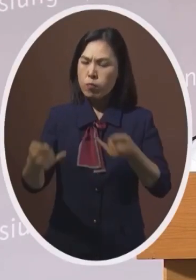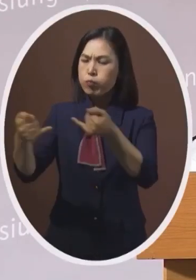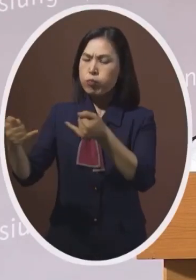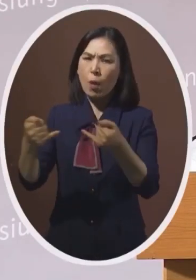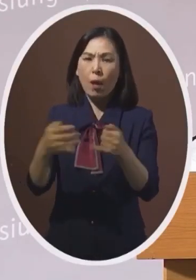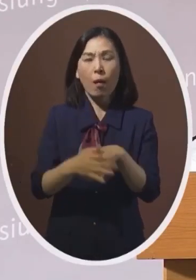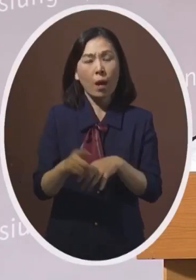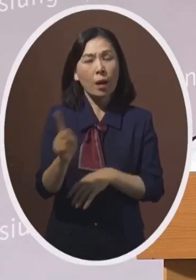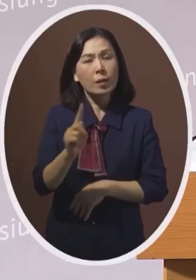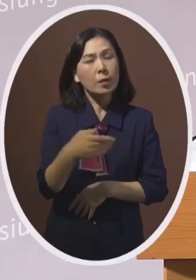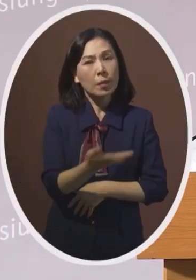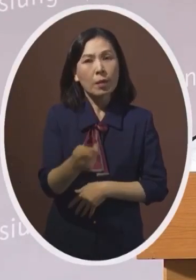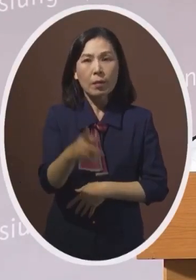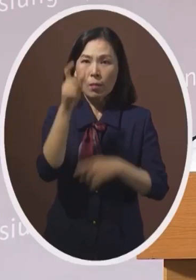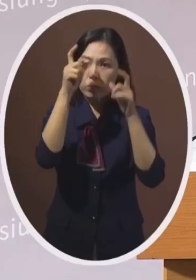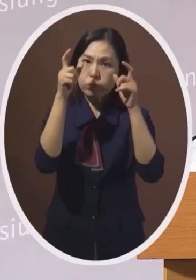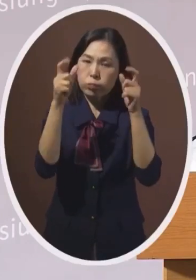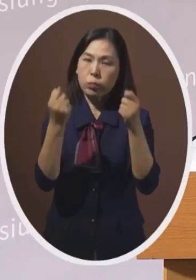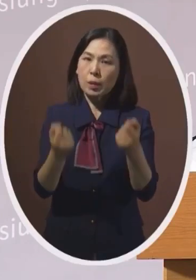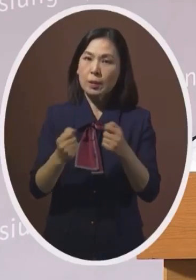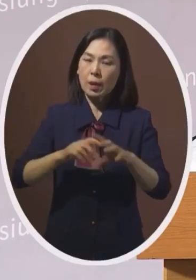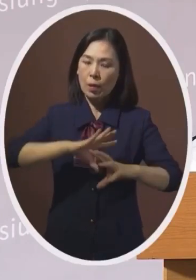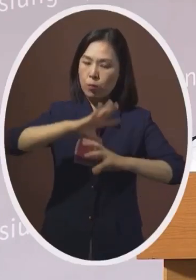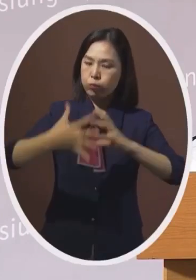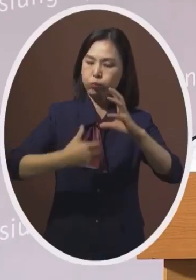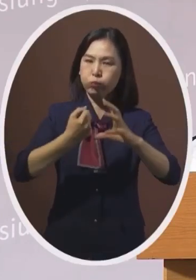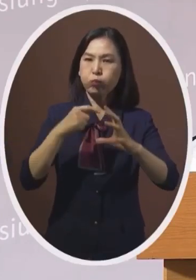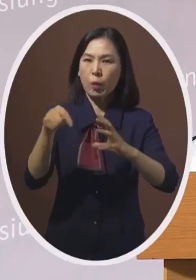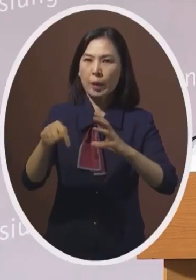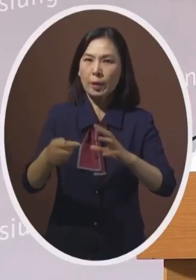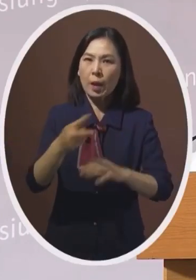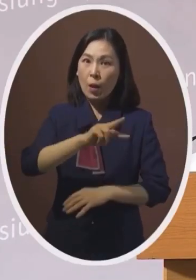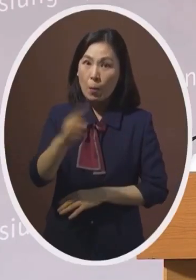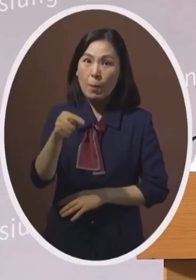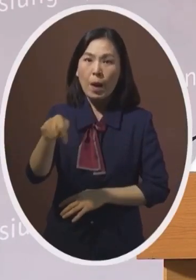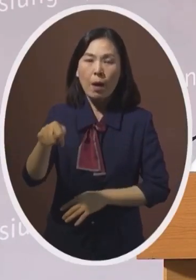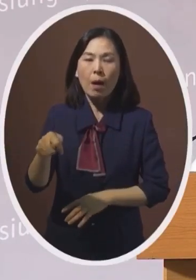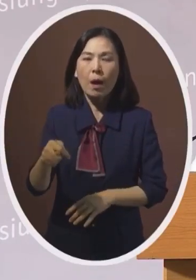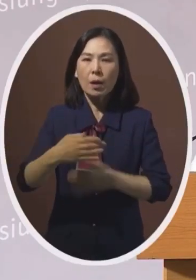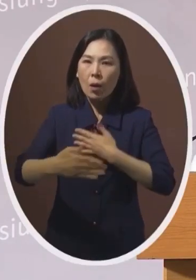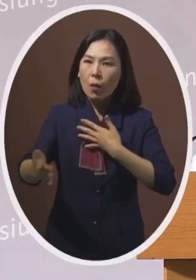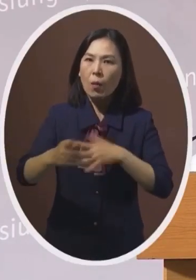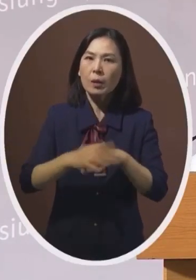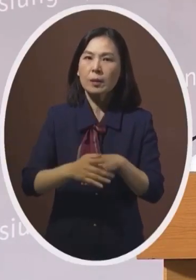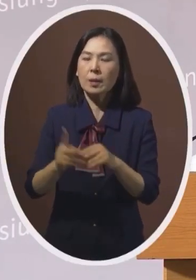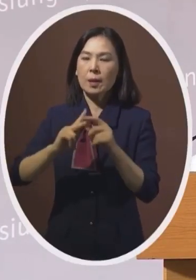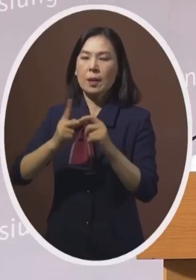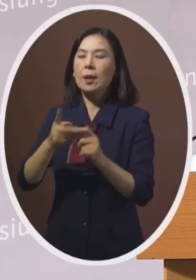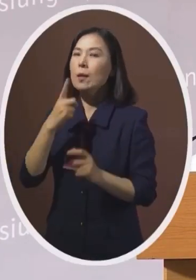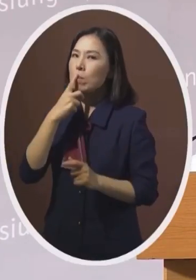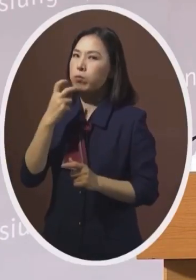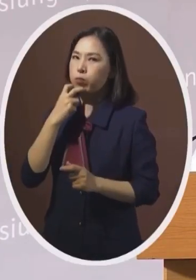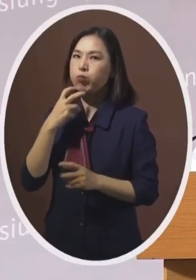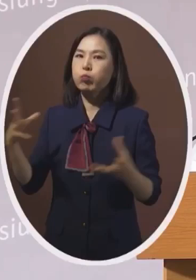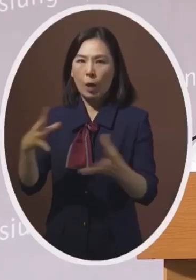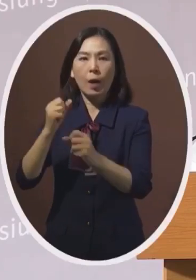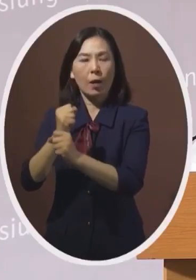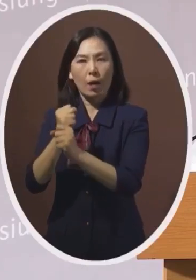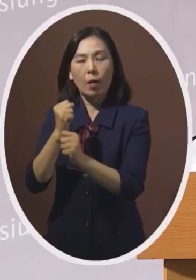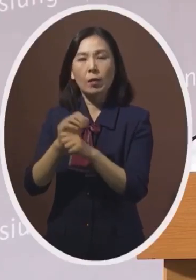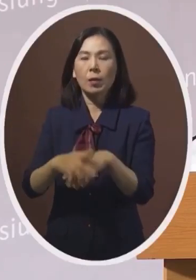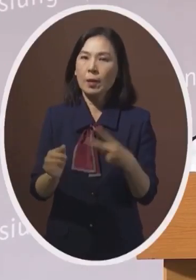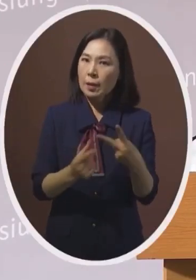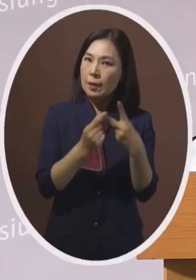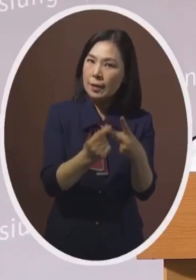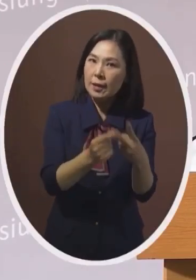们的高雄能够在这一波的全球产业供应链转型的过程里面？一方面跟中央合作，那二方面我们